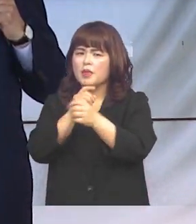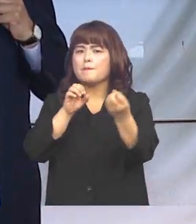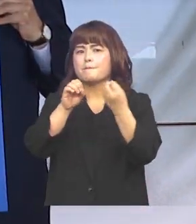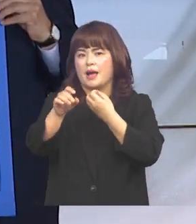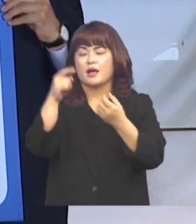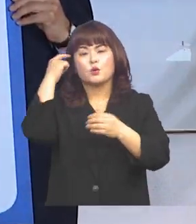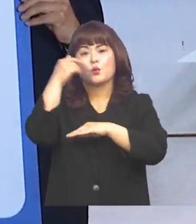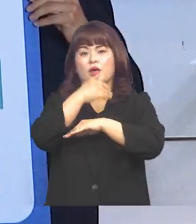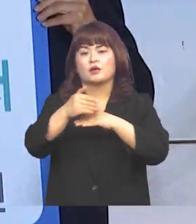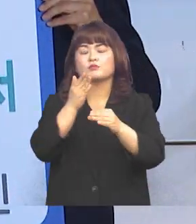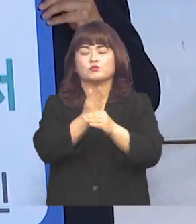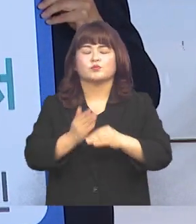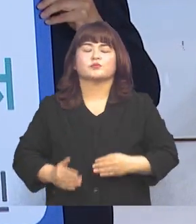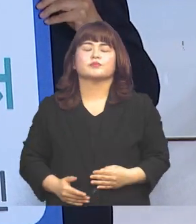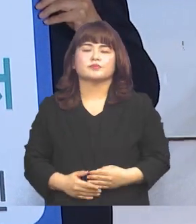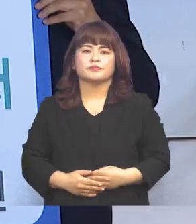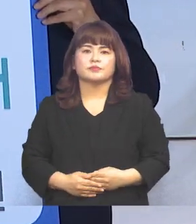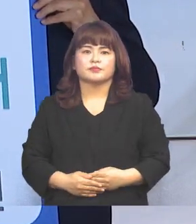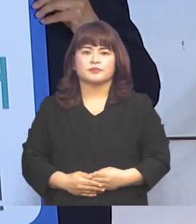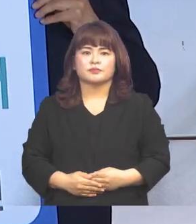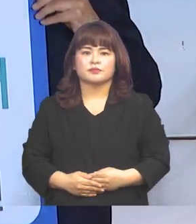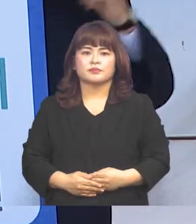사업을 발표할 것으로 알려졌습니다.